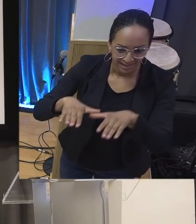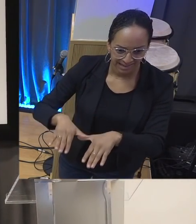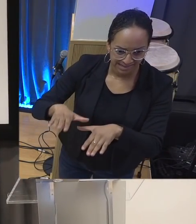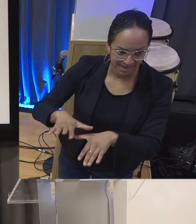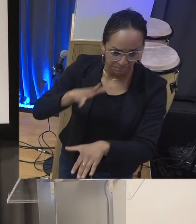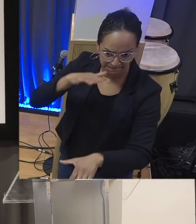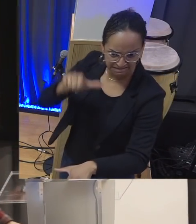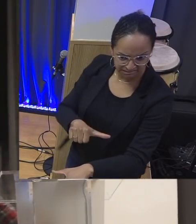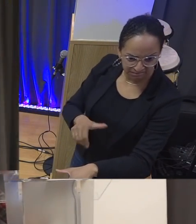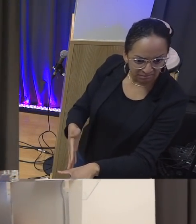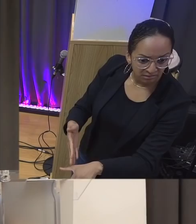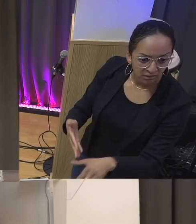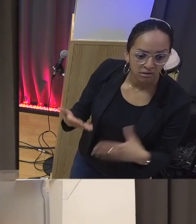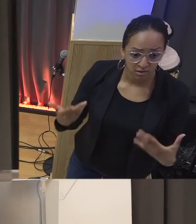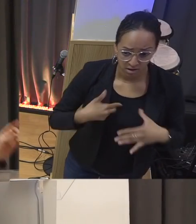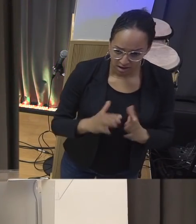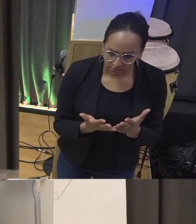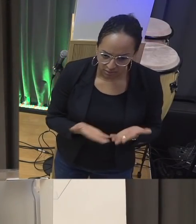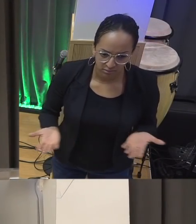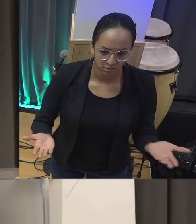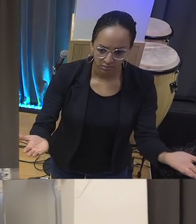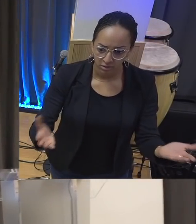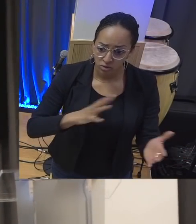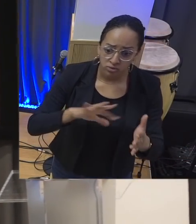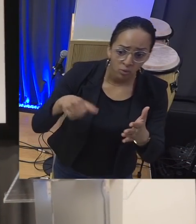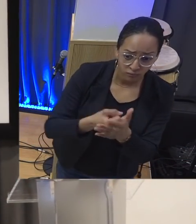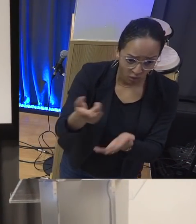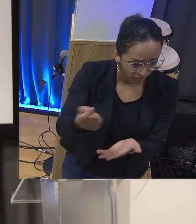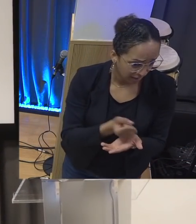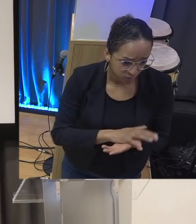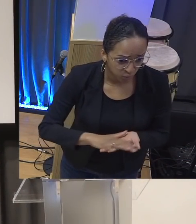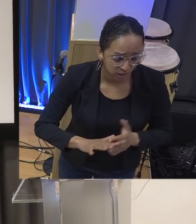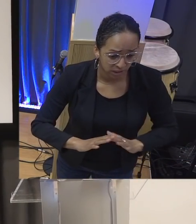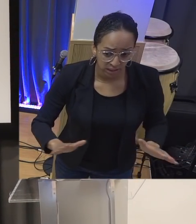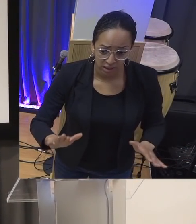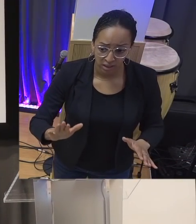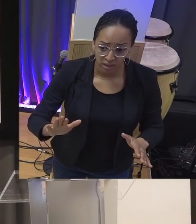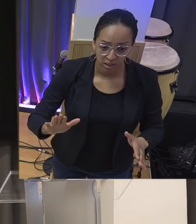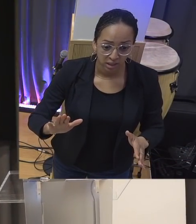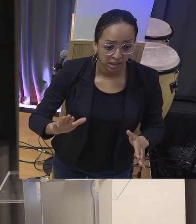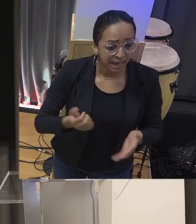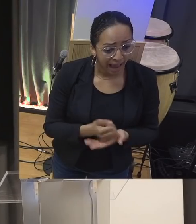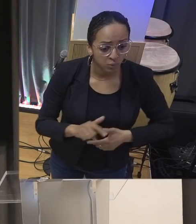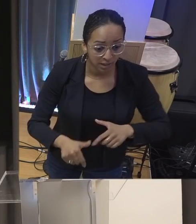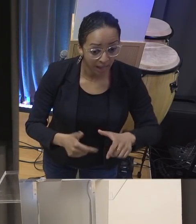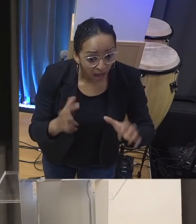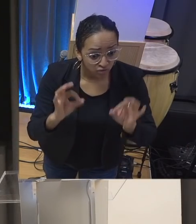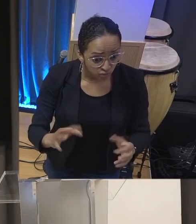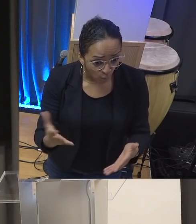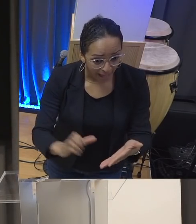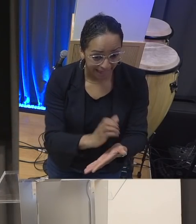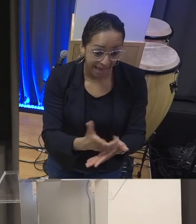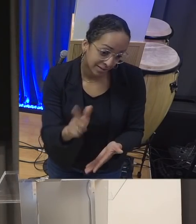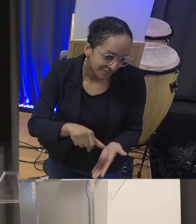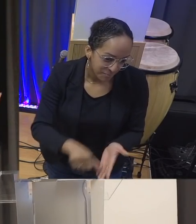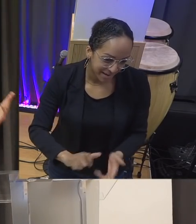que je remets aux parlementaires. Et ces livres sont sur le fond, ils sont gratuits jusqu'à la caisse. Après, on paye quand on arrive à la caisse.